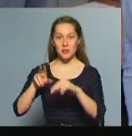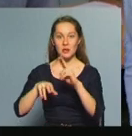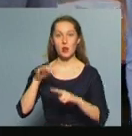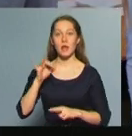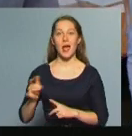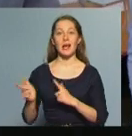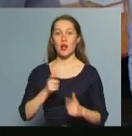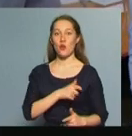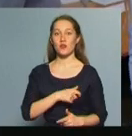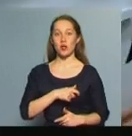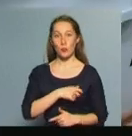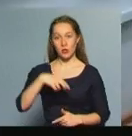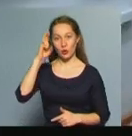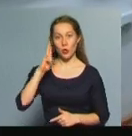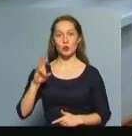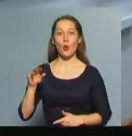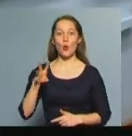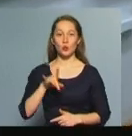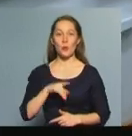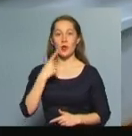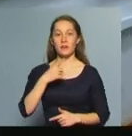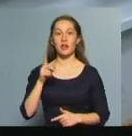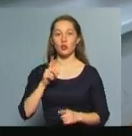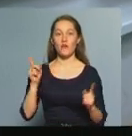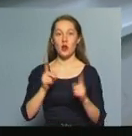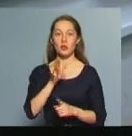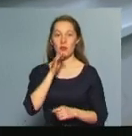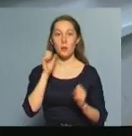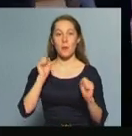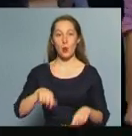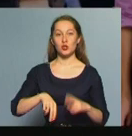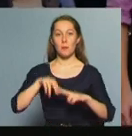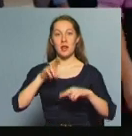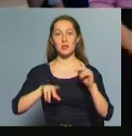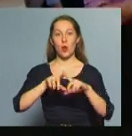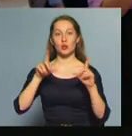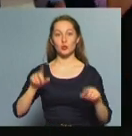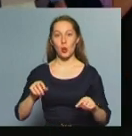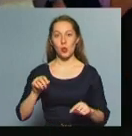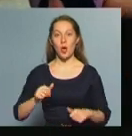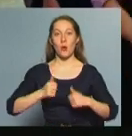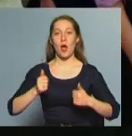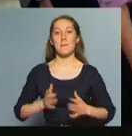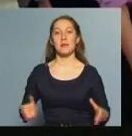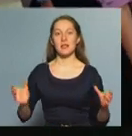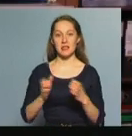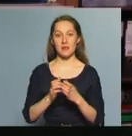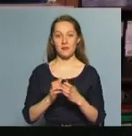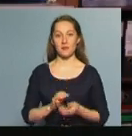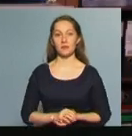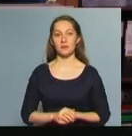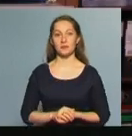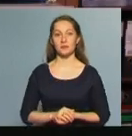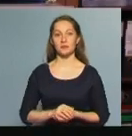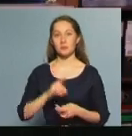и депутат Госдумы. Новую школу можно построить в кратчайшие сроки, только объединив усилия района, республики и федерации. В